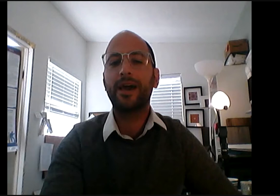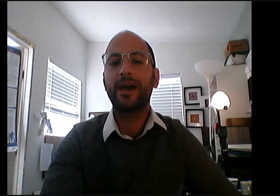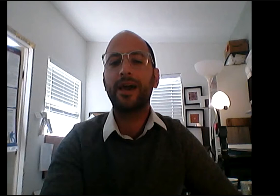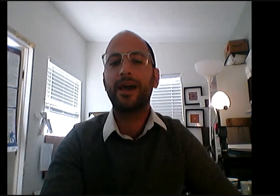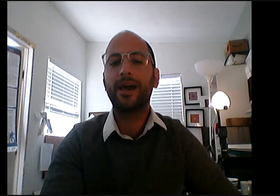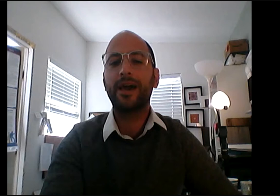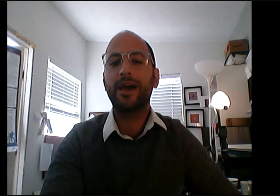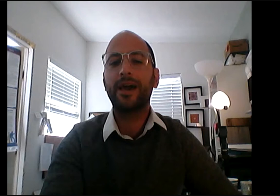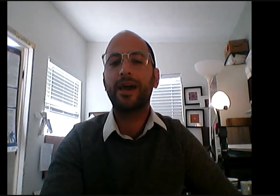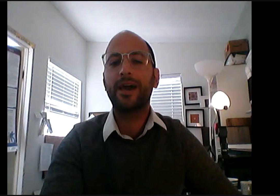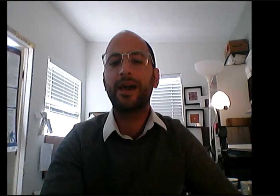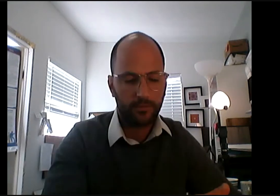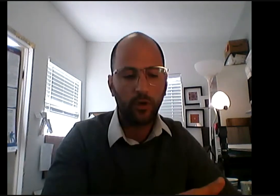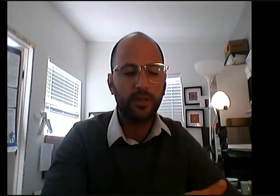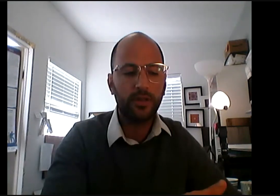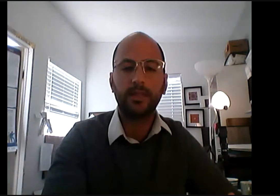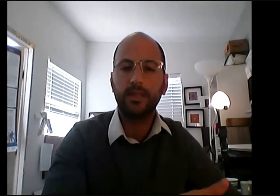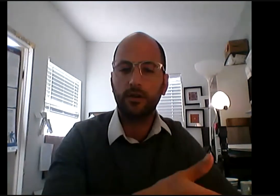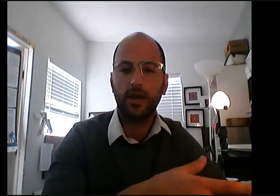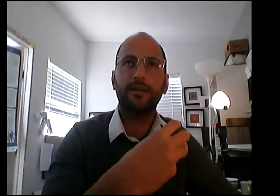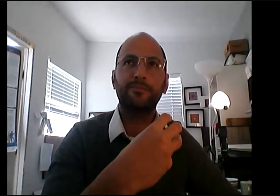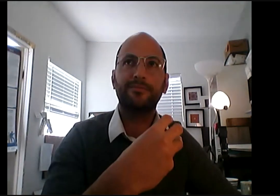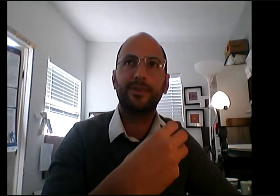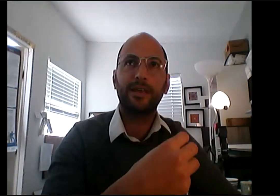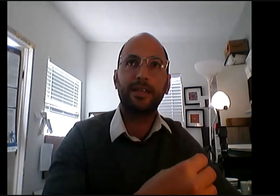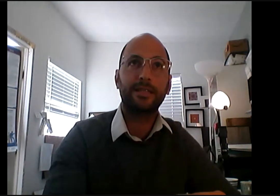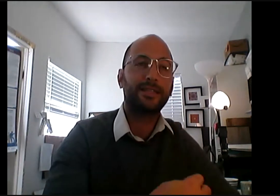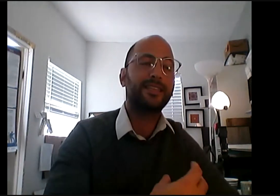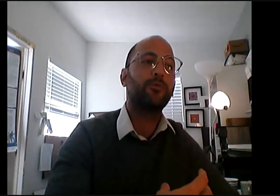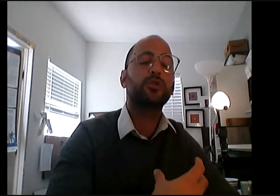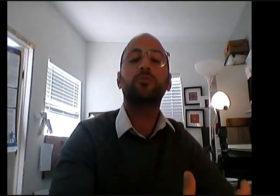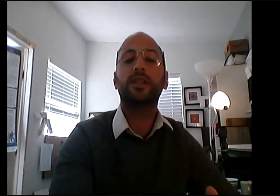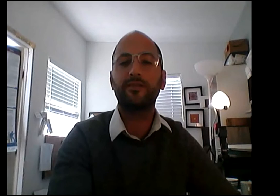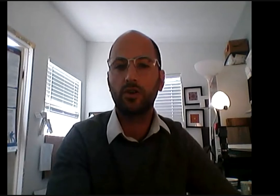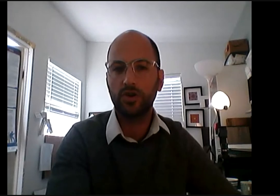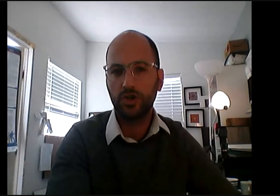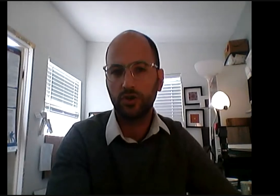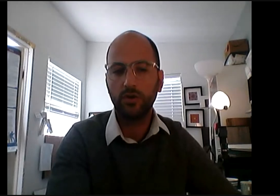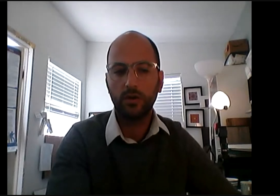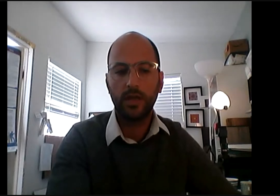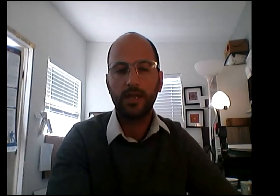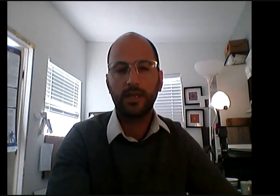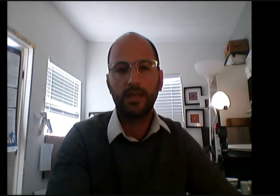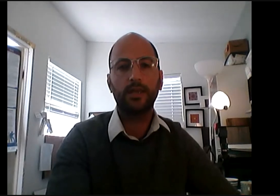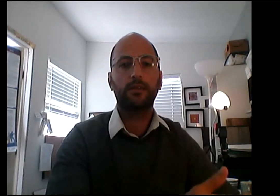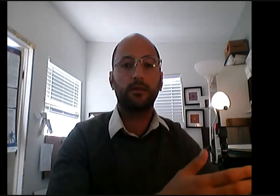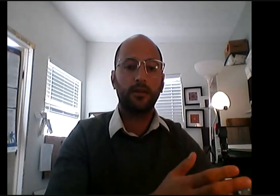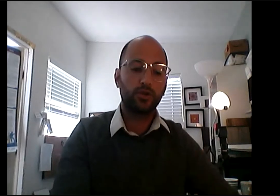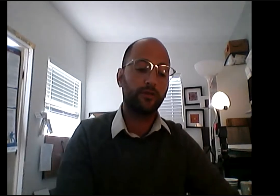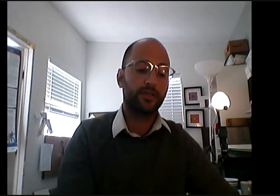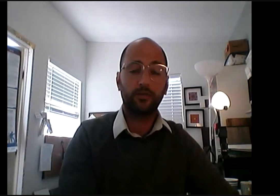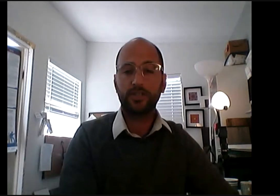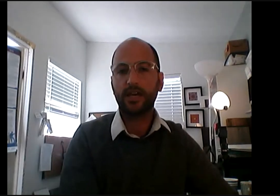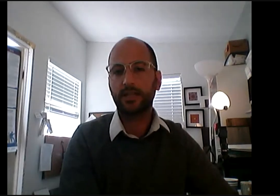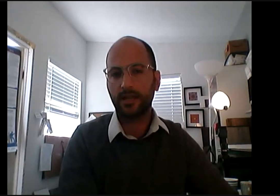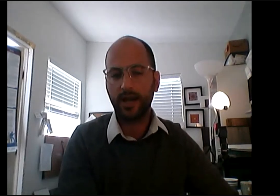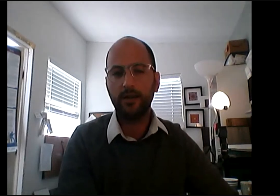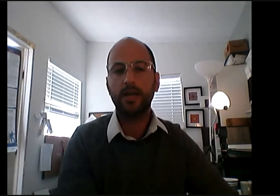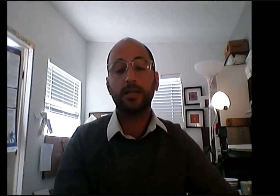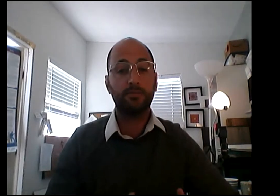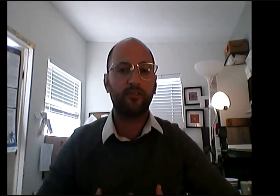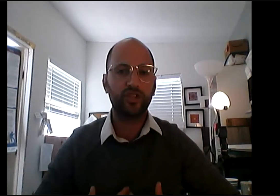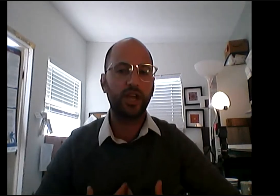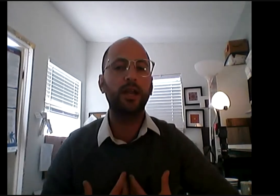ממש להיכנס לעניינים, וזה להיות מאוד טנטטיבי, לתת המון תשומת לב לכל שיעור,